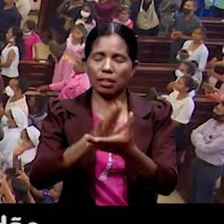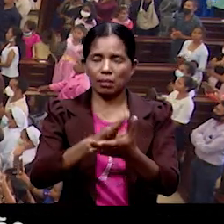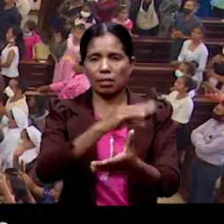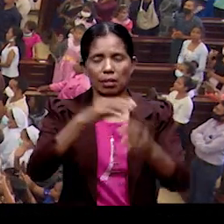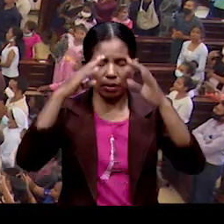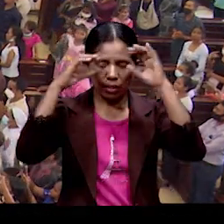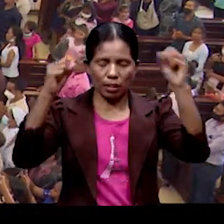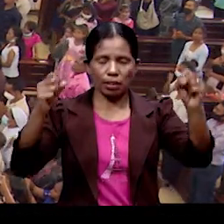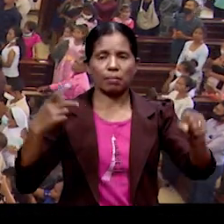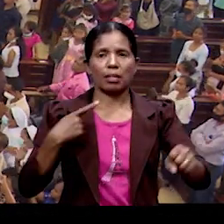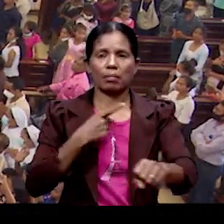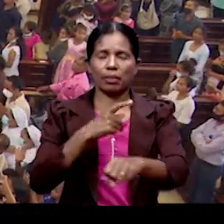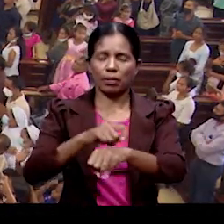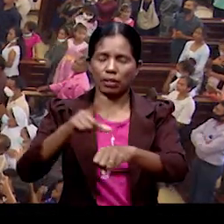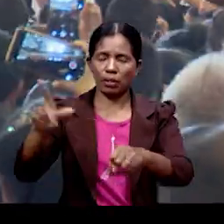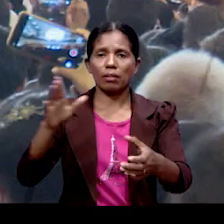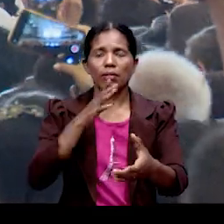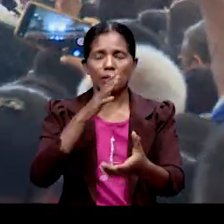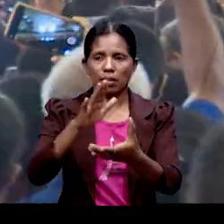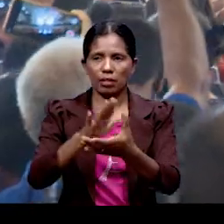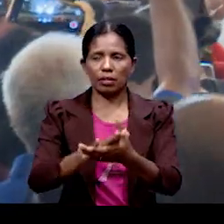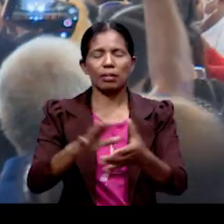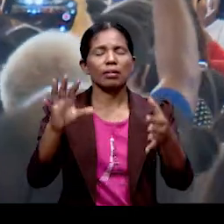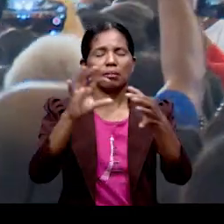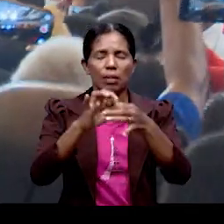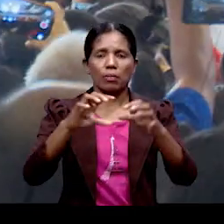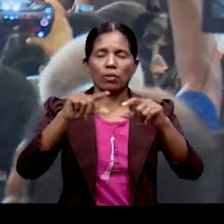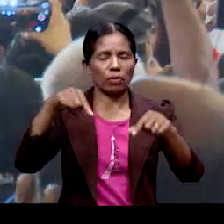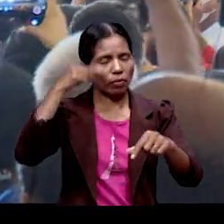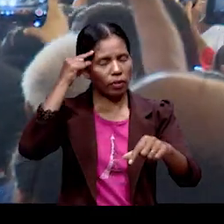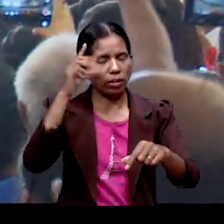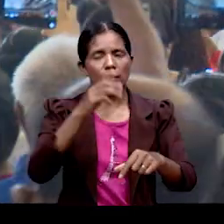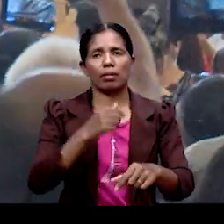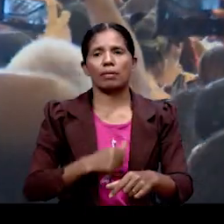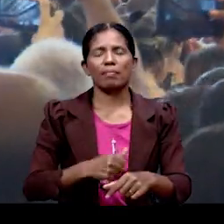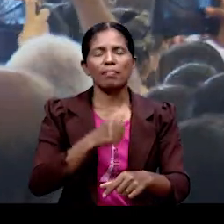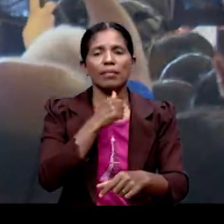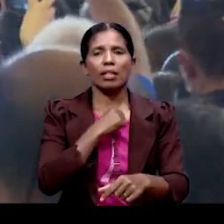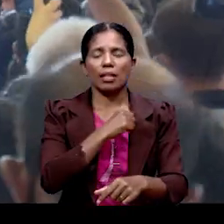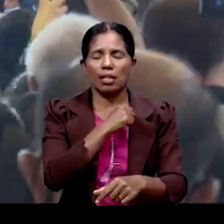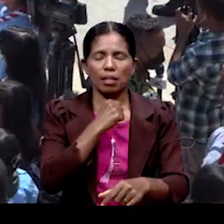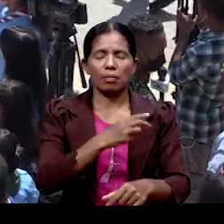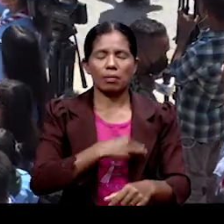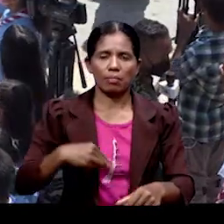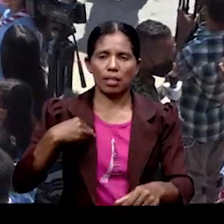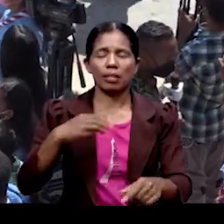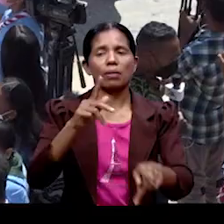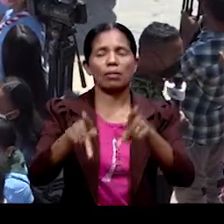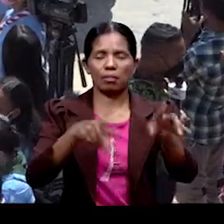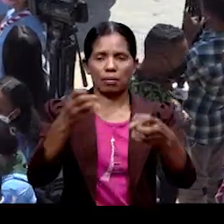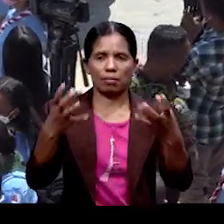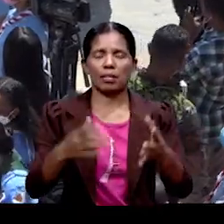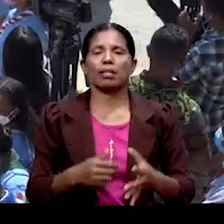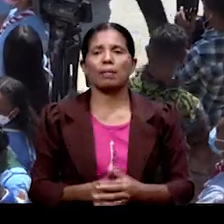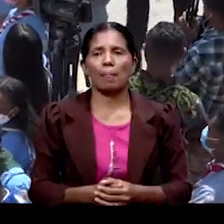esposa, membro governo, padre, madre, religiosos, seminaristas, nosarani sira. Hafoin